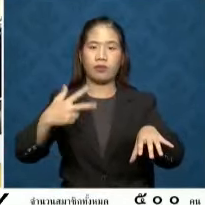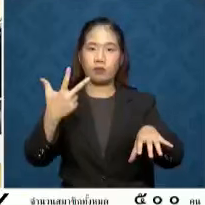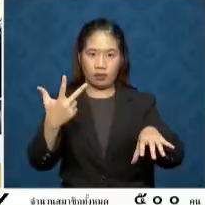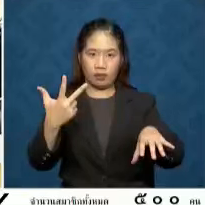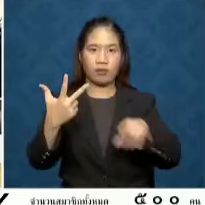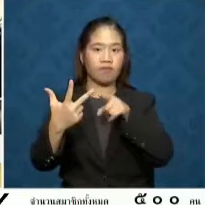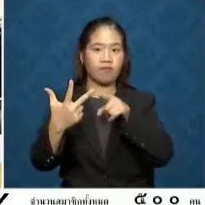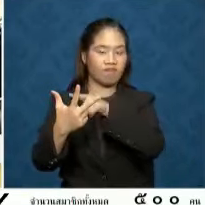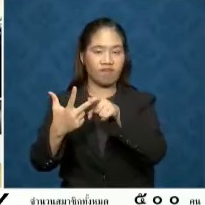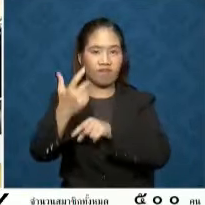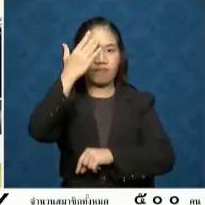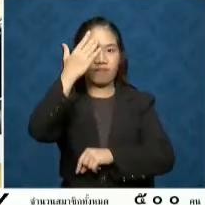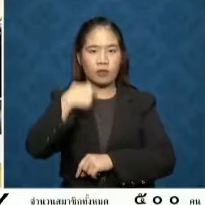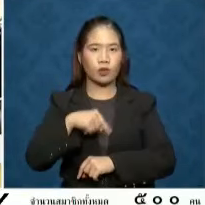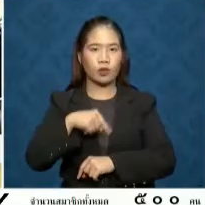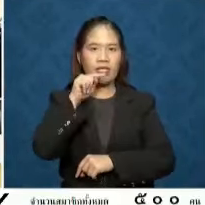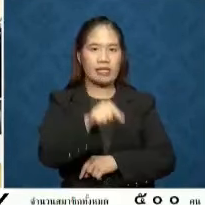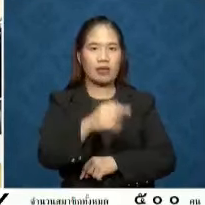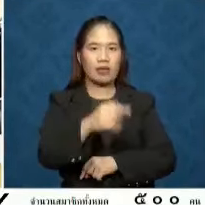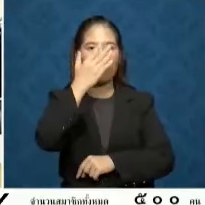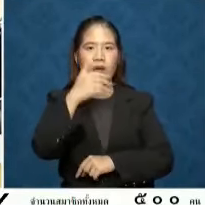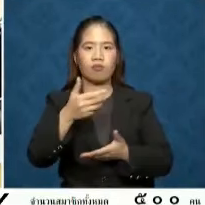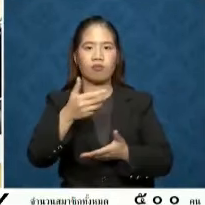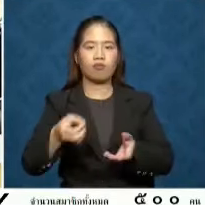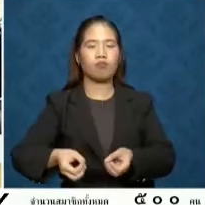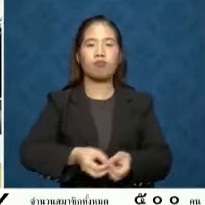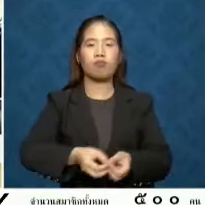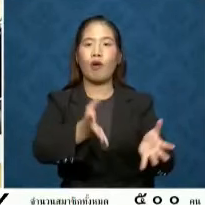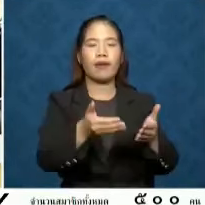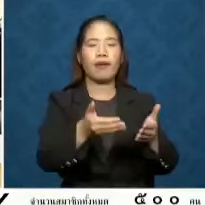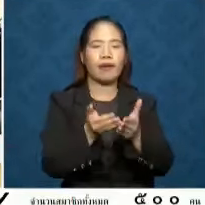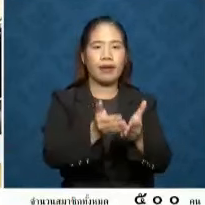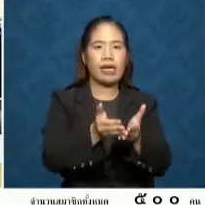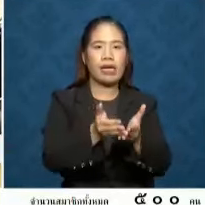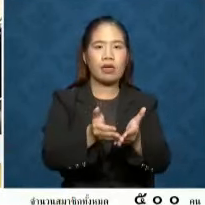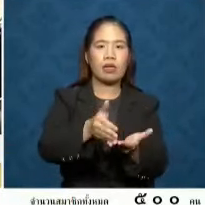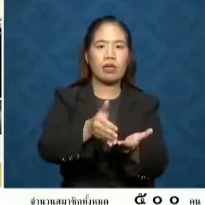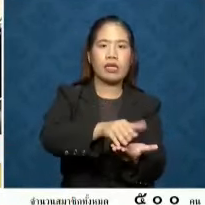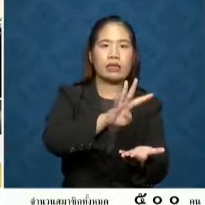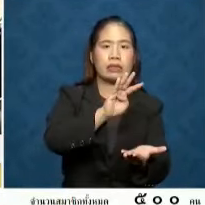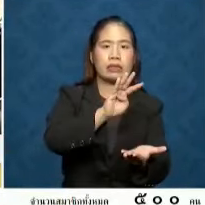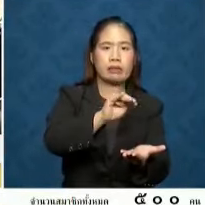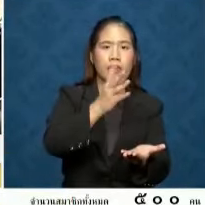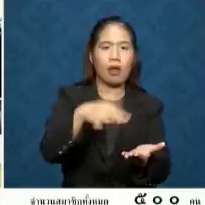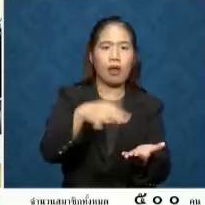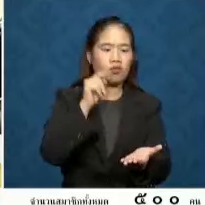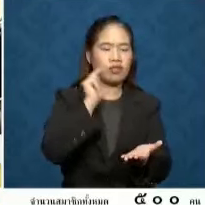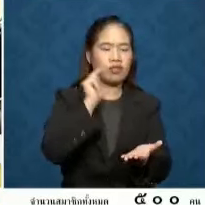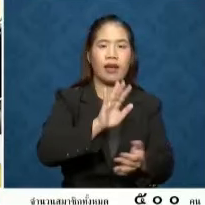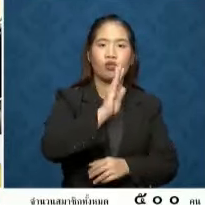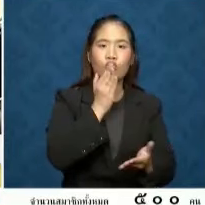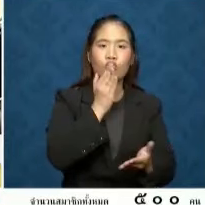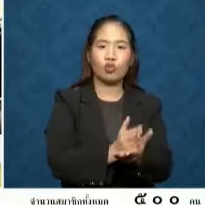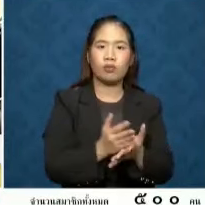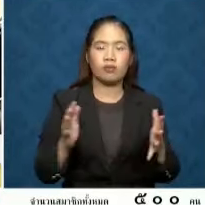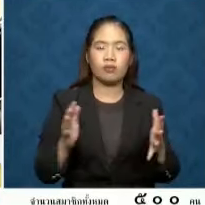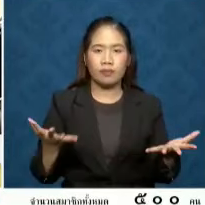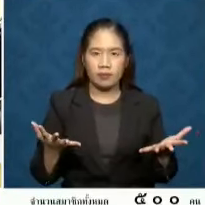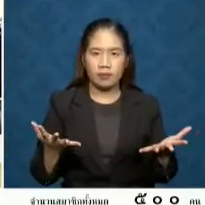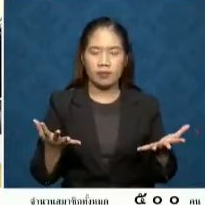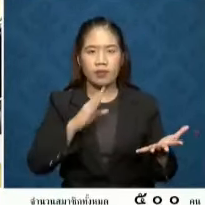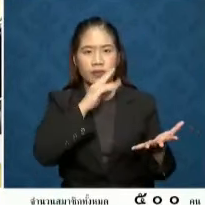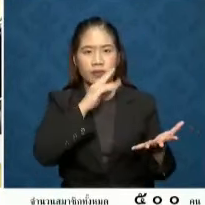านนี้ในฐานะหน่วยสั่งการได้ปล่อยให้เรือสุโขทัยเอียงเกิน40องศาแล้วยังฝืนเดินทางต่อโดยที่ไม่สั่งห้ามหน่วยสั่งการเมื่อเห็นว่า